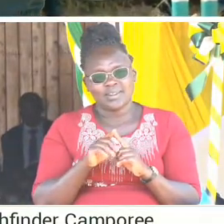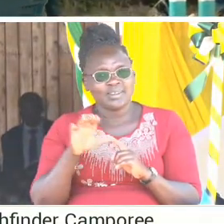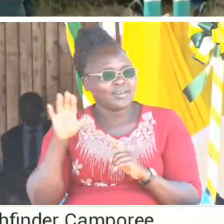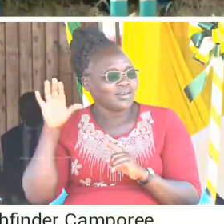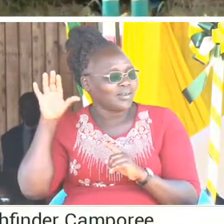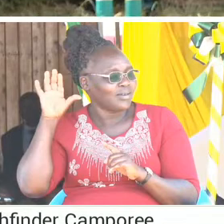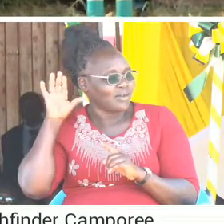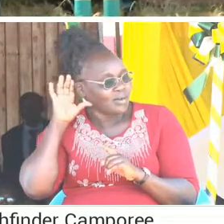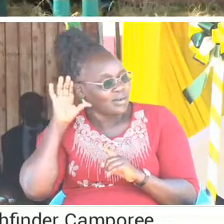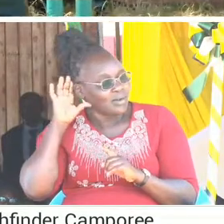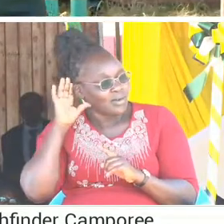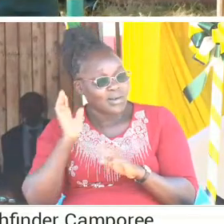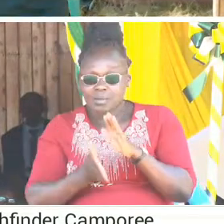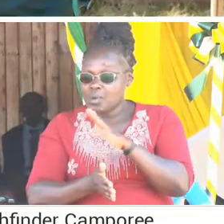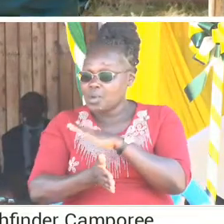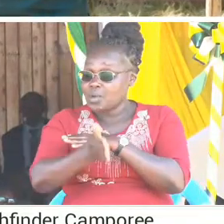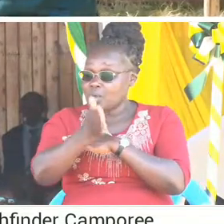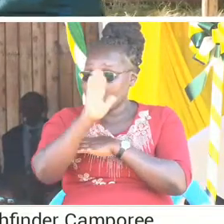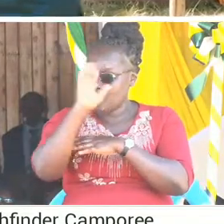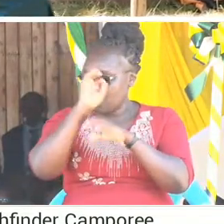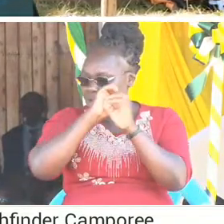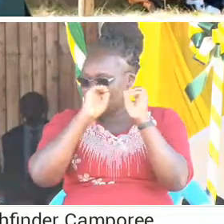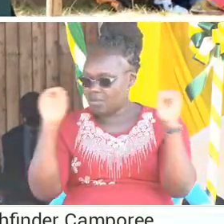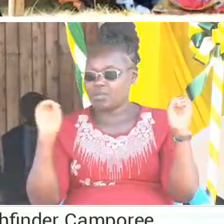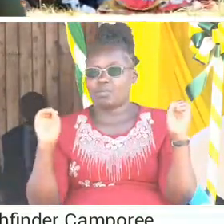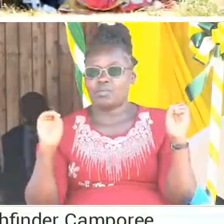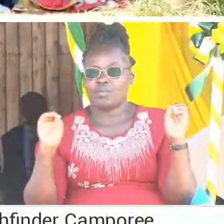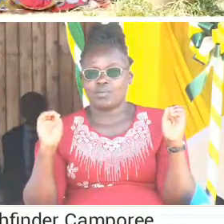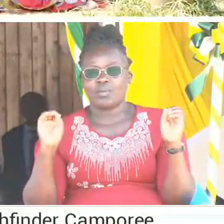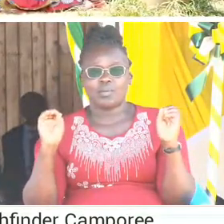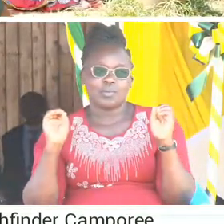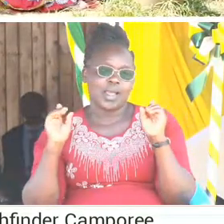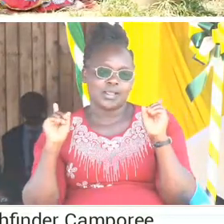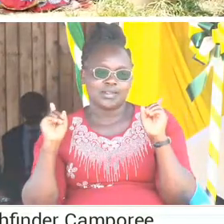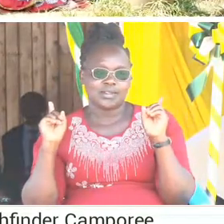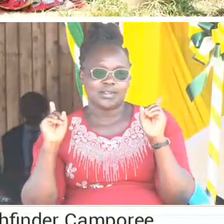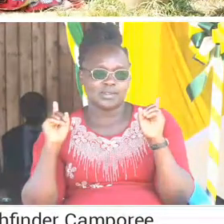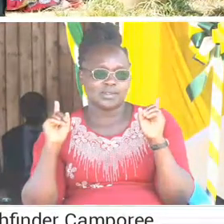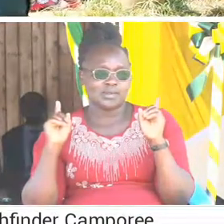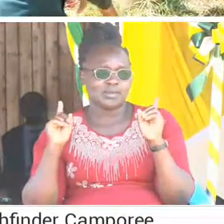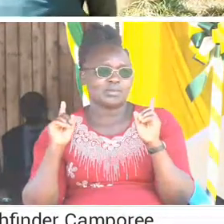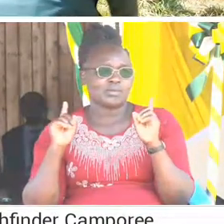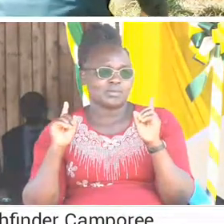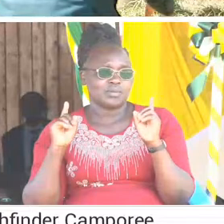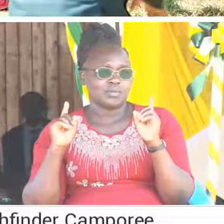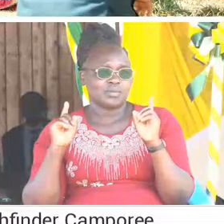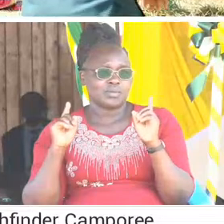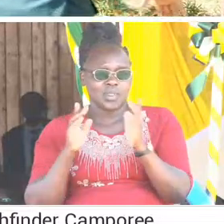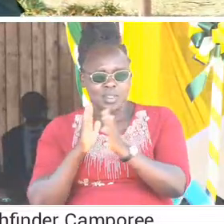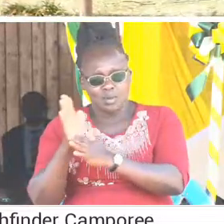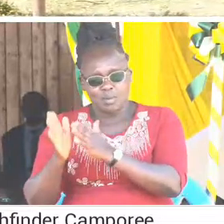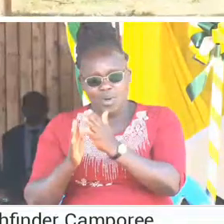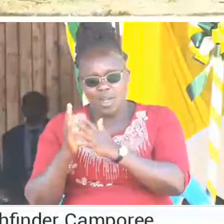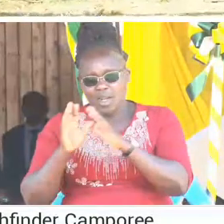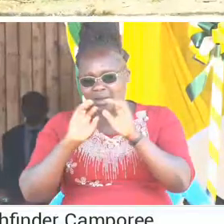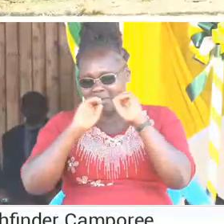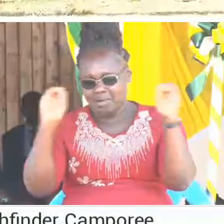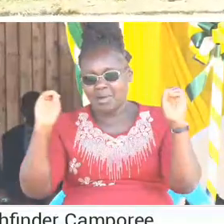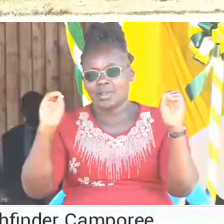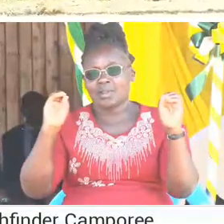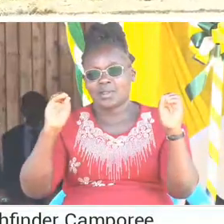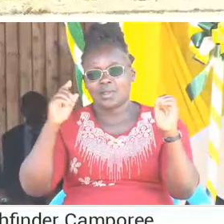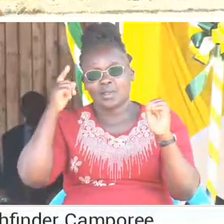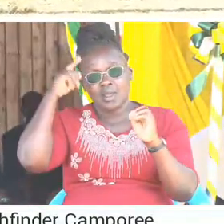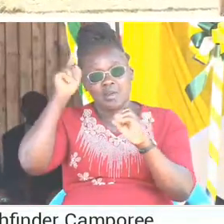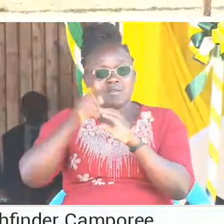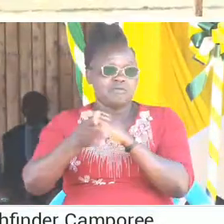Bwana Mungu wako. Hushiki maagizo yake. Huna mpango na neno la Mungu. Huna mpango na